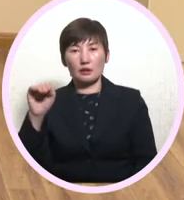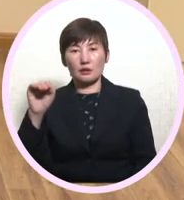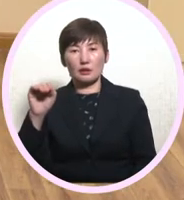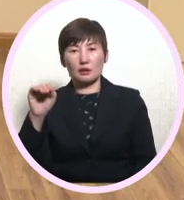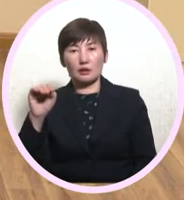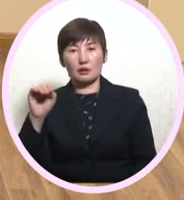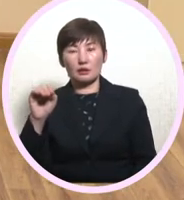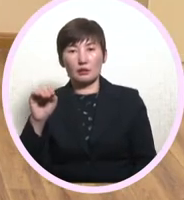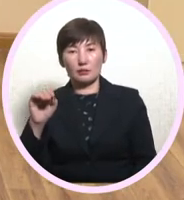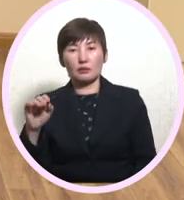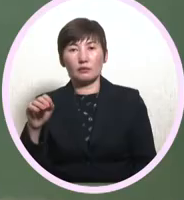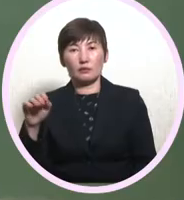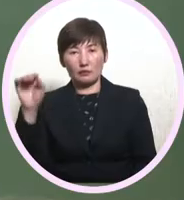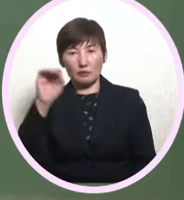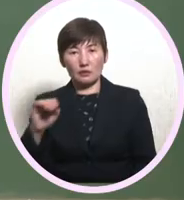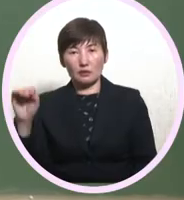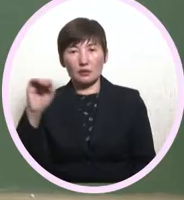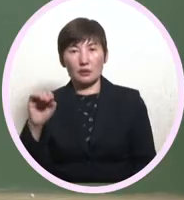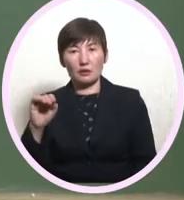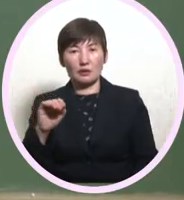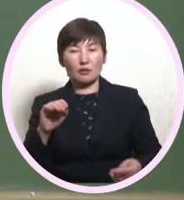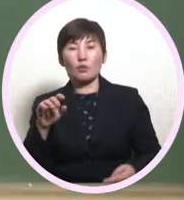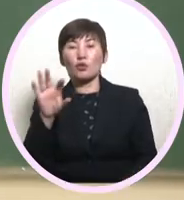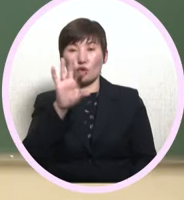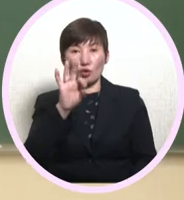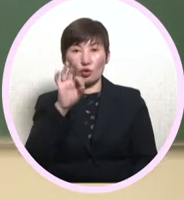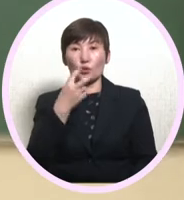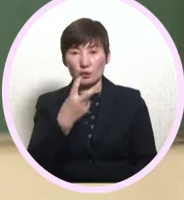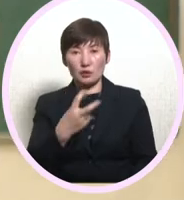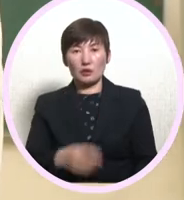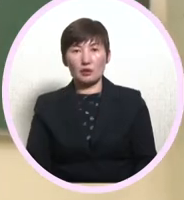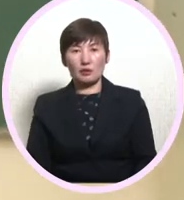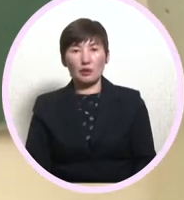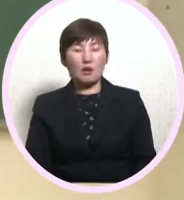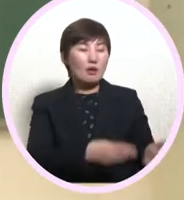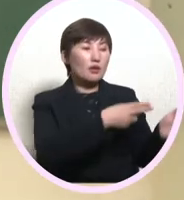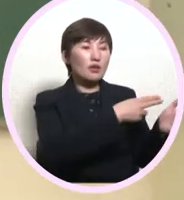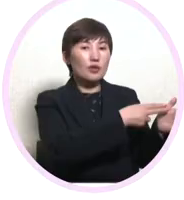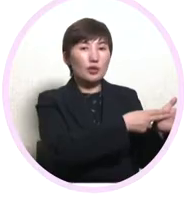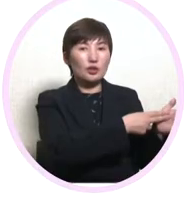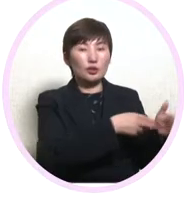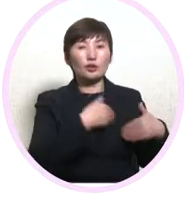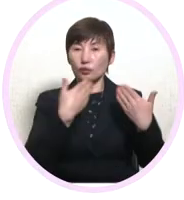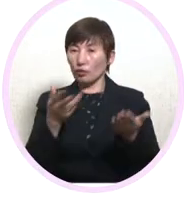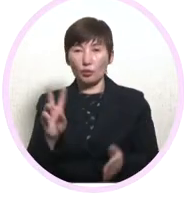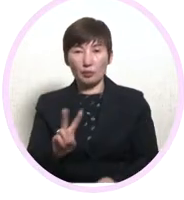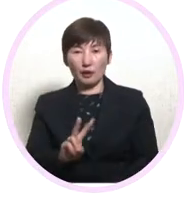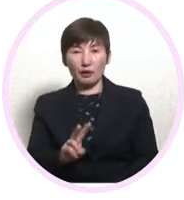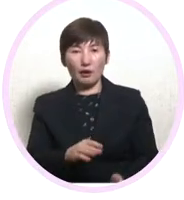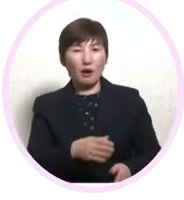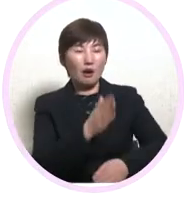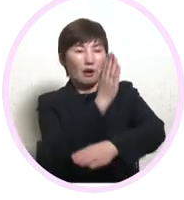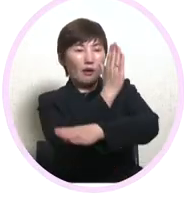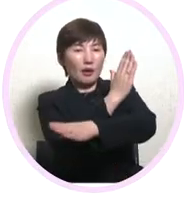эрг тэнцүү 2-1 гэсэн функцийг авч үзье. За энэ шулууны тэгштгэл нь өгдөөгөө авах үед графикаас